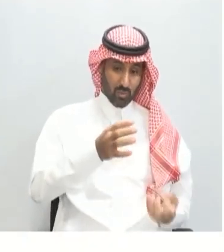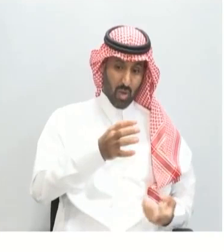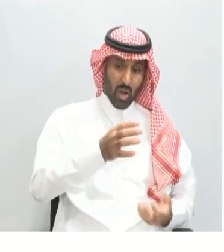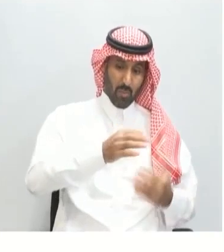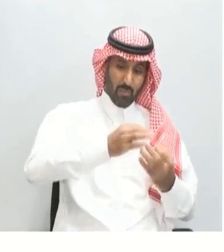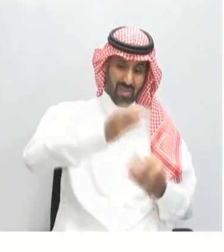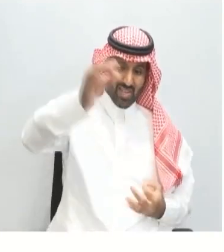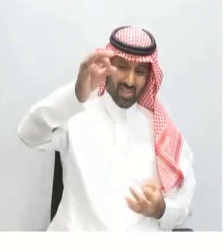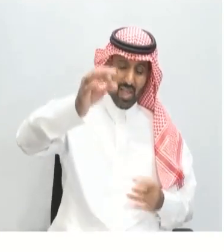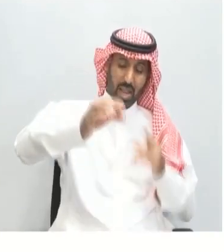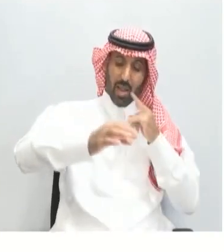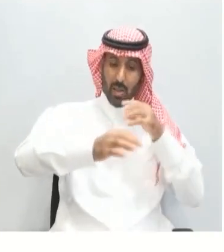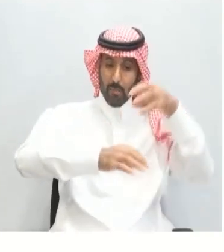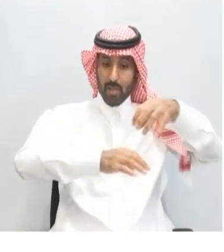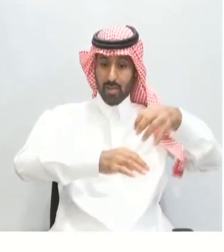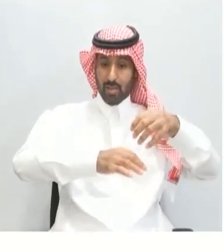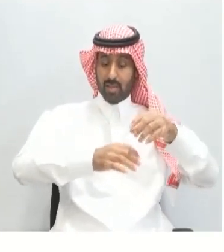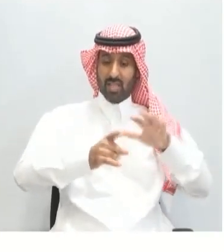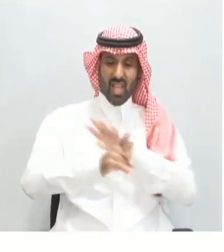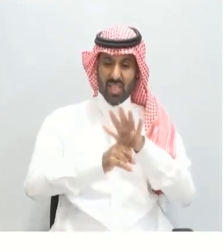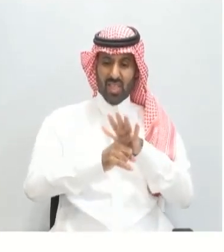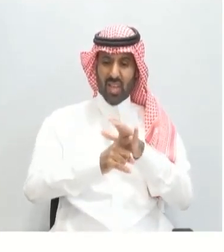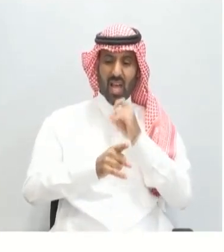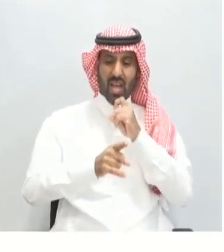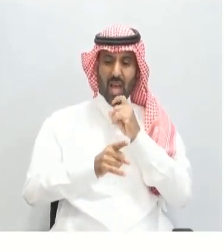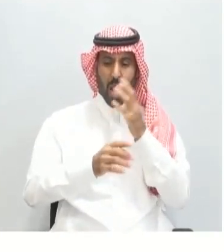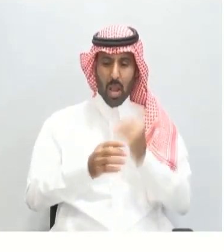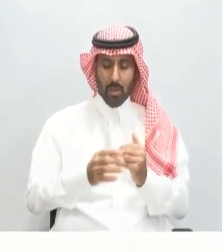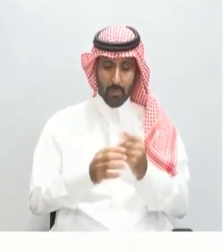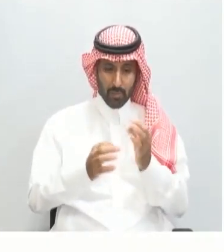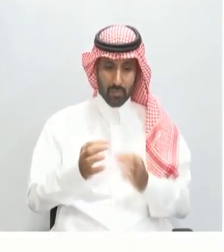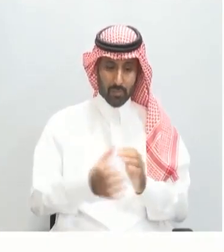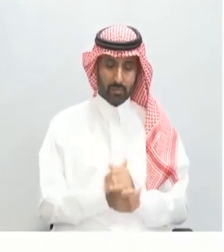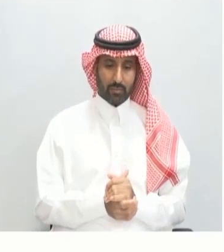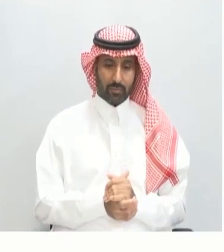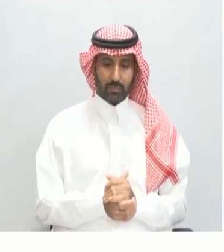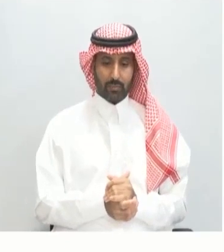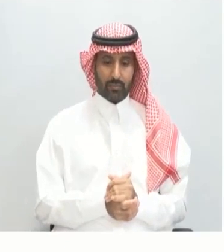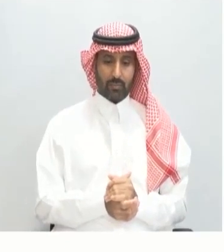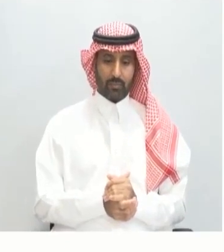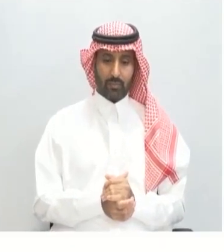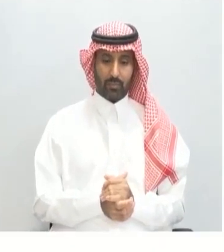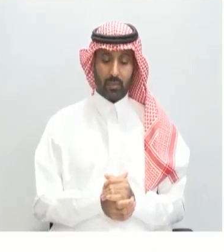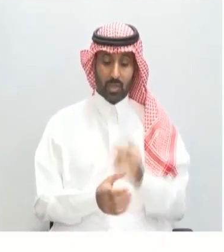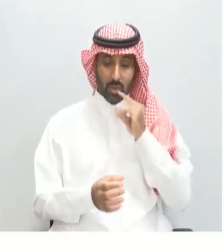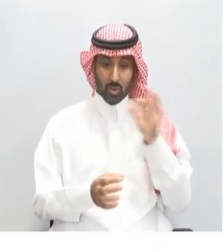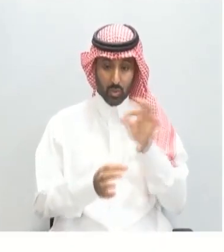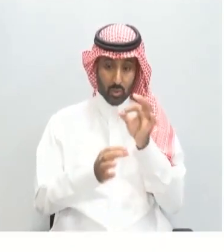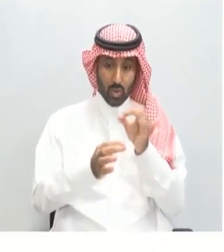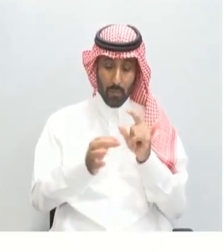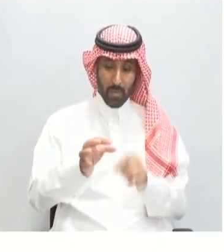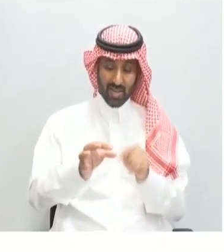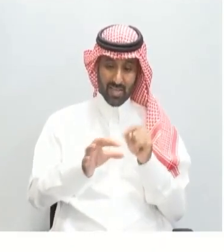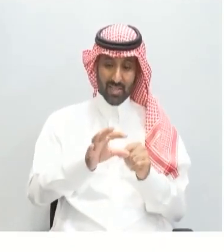عن المدينه تاثيرها اقل مما هو عليه في رقم واحد زلزال